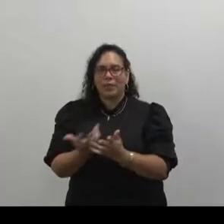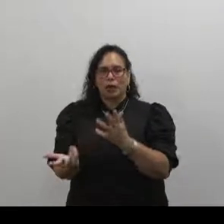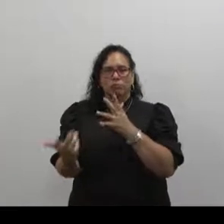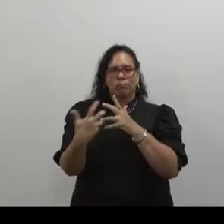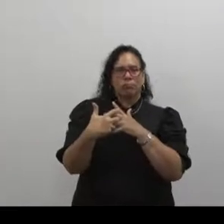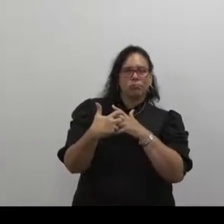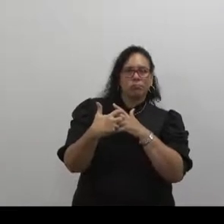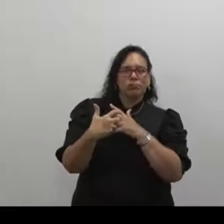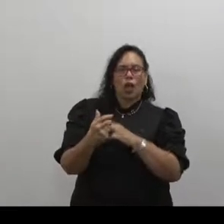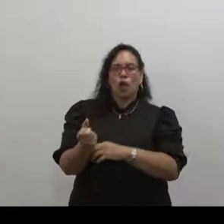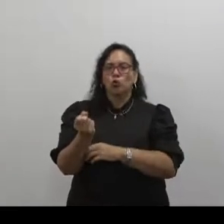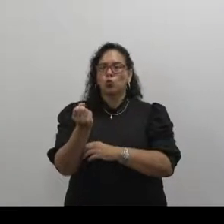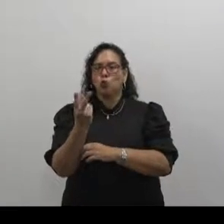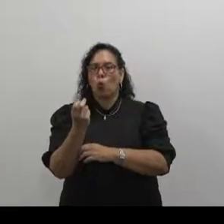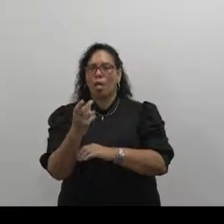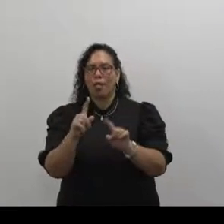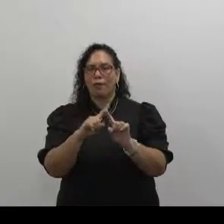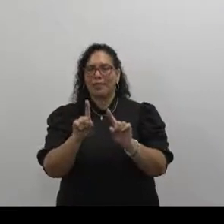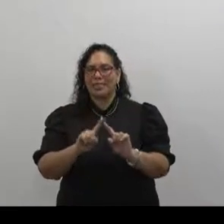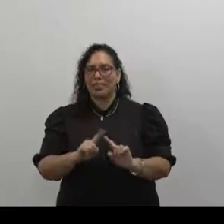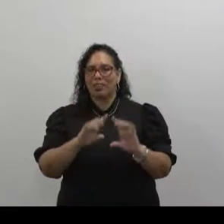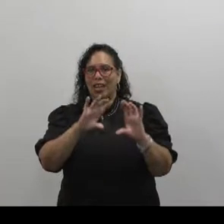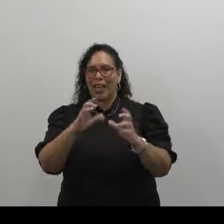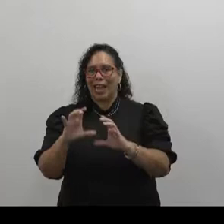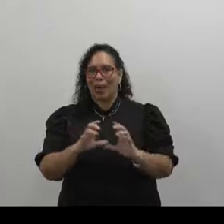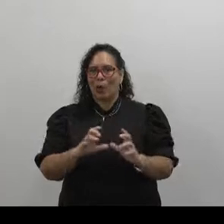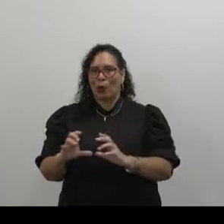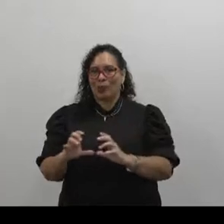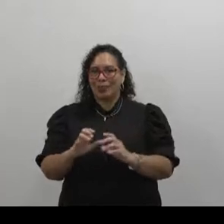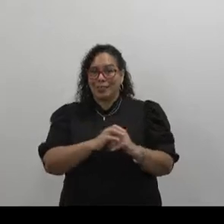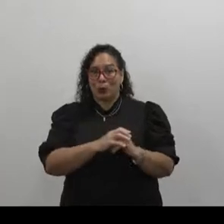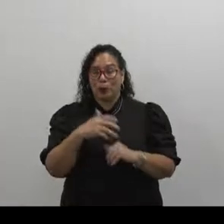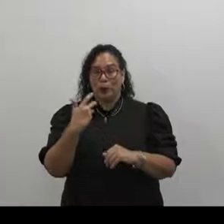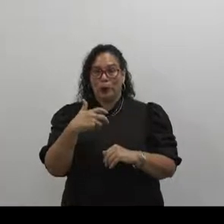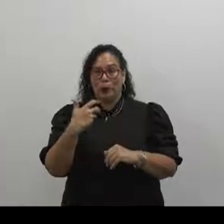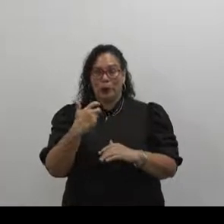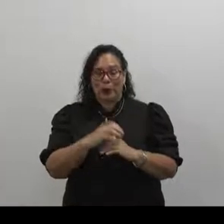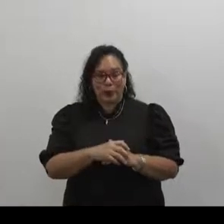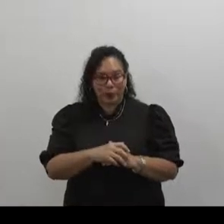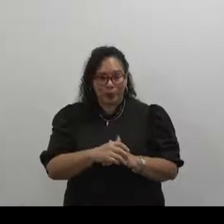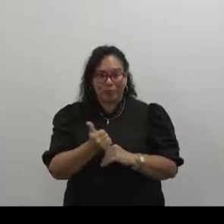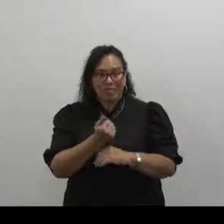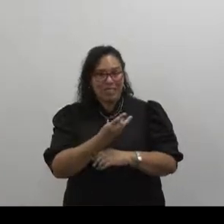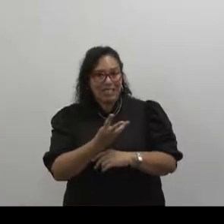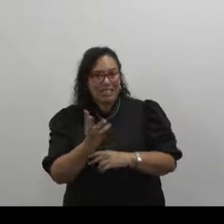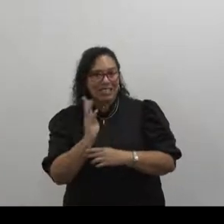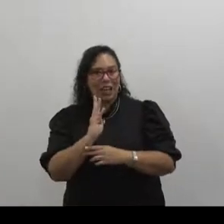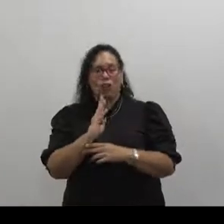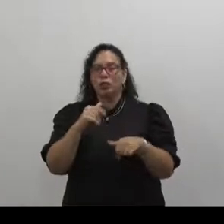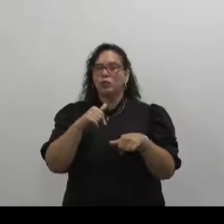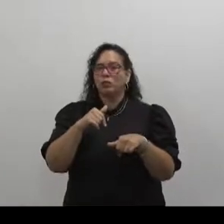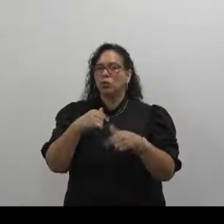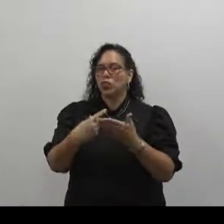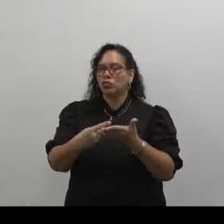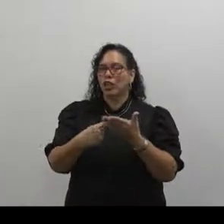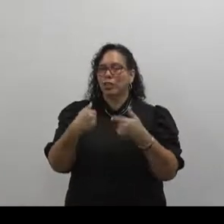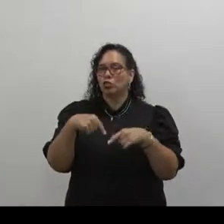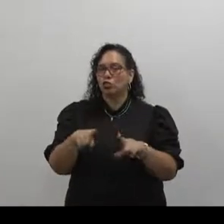vậy để dân khơi những cư vị tầm vị thở ta tầm rớ nâng trâm ai smile khá